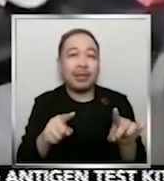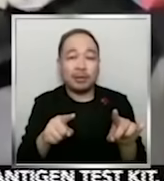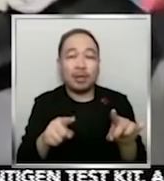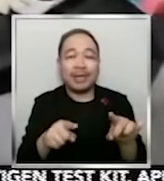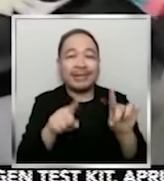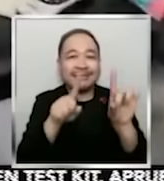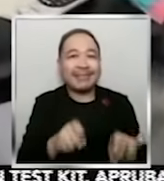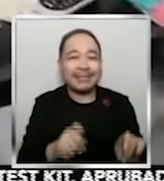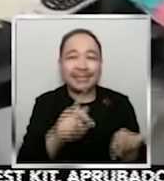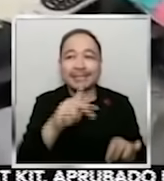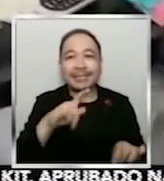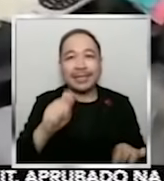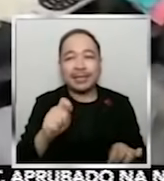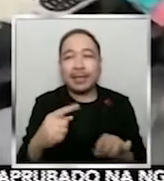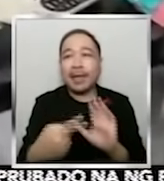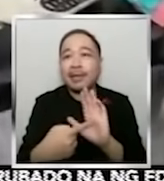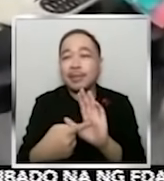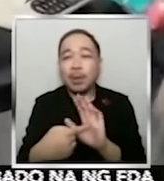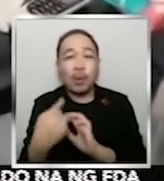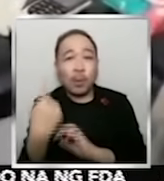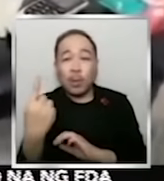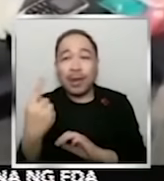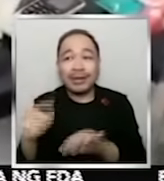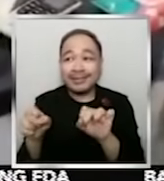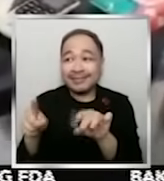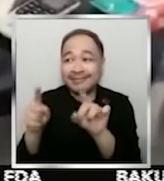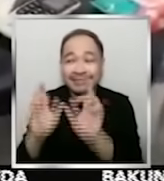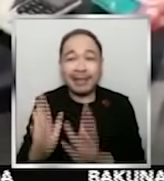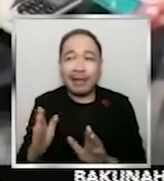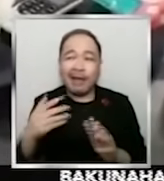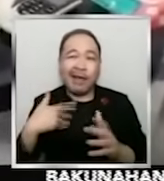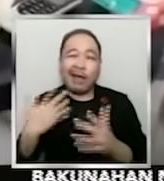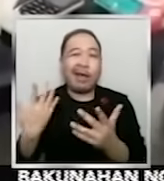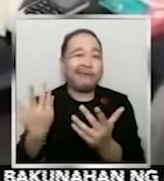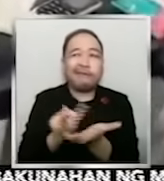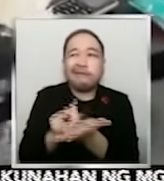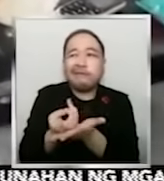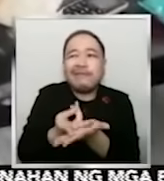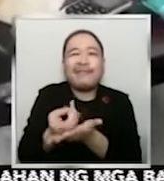Gaya ng isang seller na nag-amok pa matapos mabisto nito lang Biyernes.